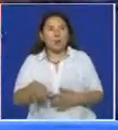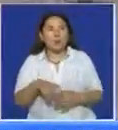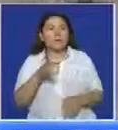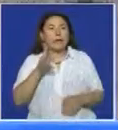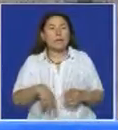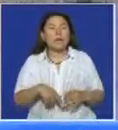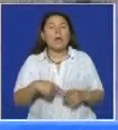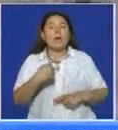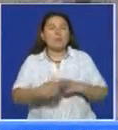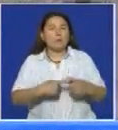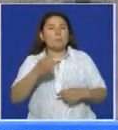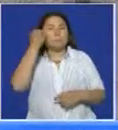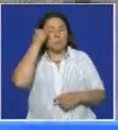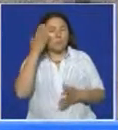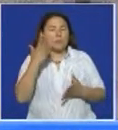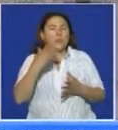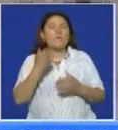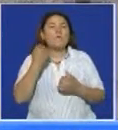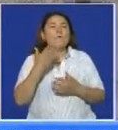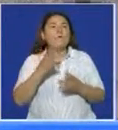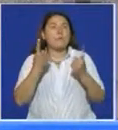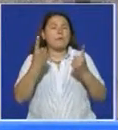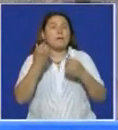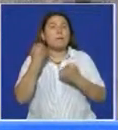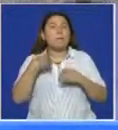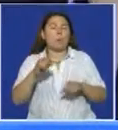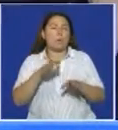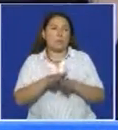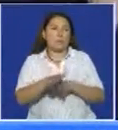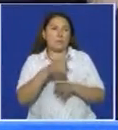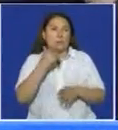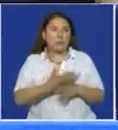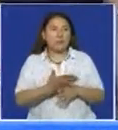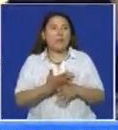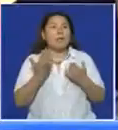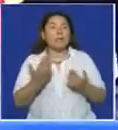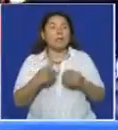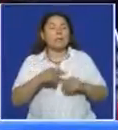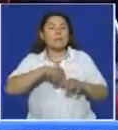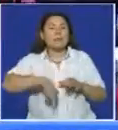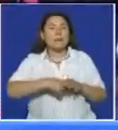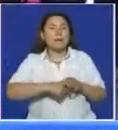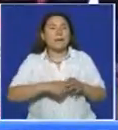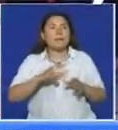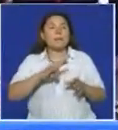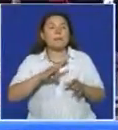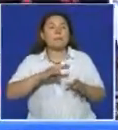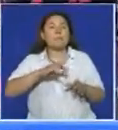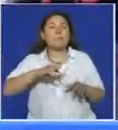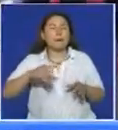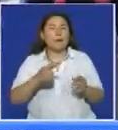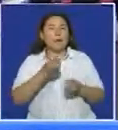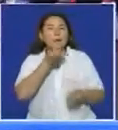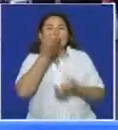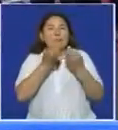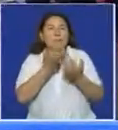потомки всегда будут помнить великий подвиг героев ветераны фронтовики и те кто ковал победу в тылу вместе с нефтяниками индекс томной касс возложили цветы к вечному